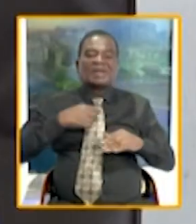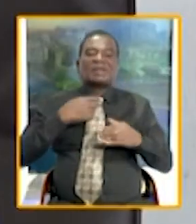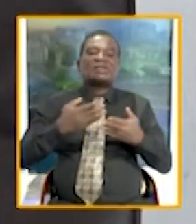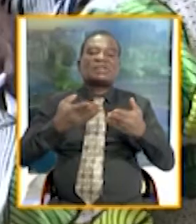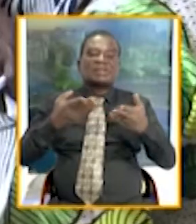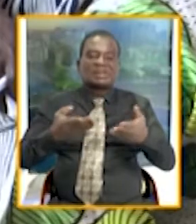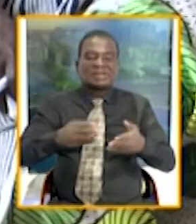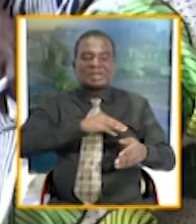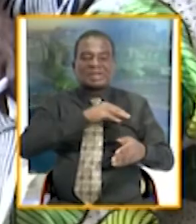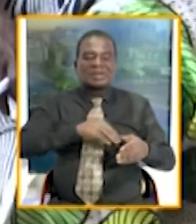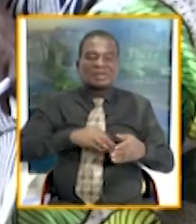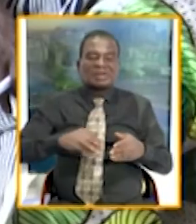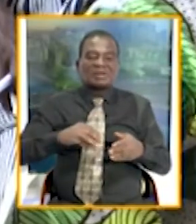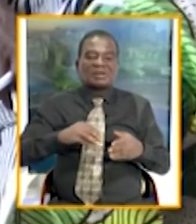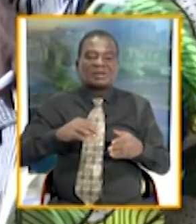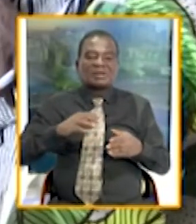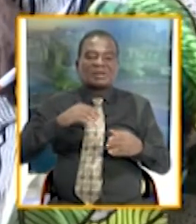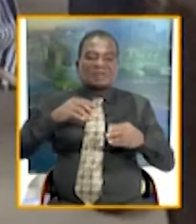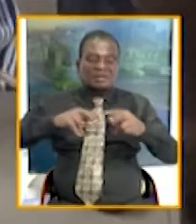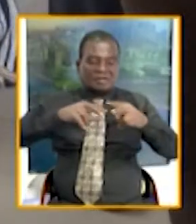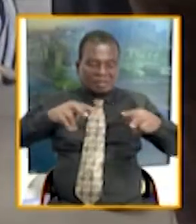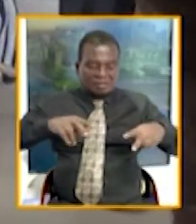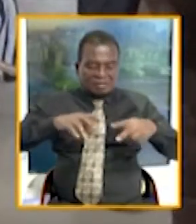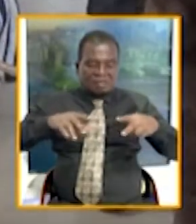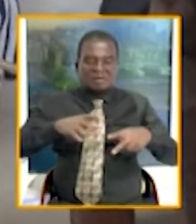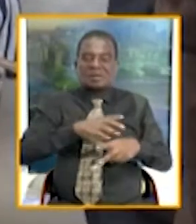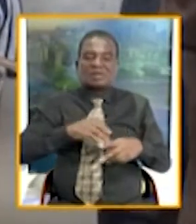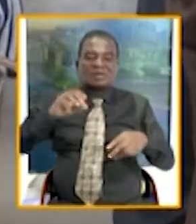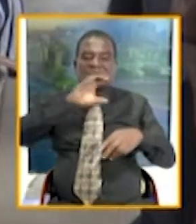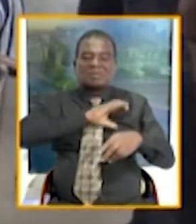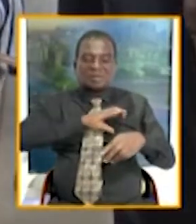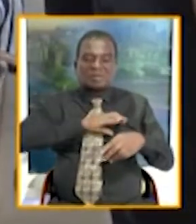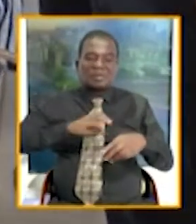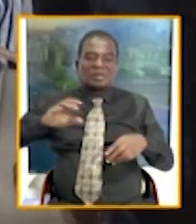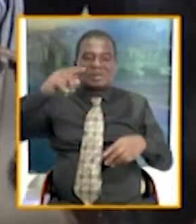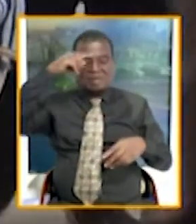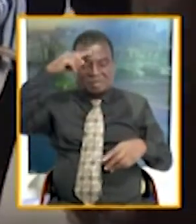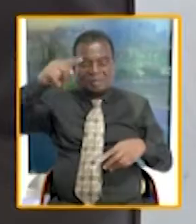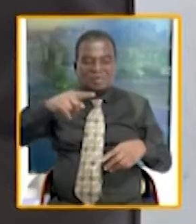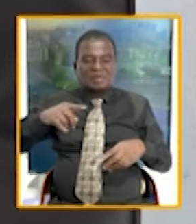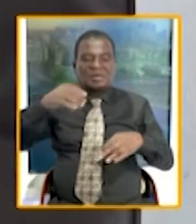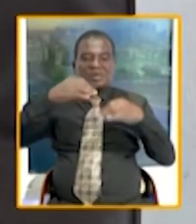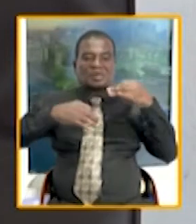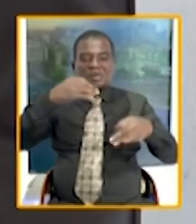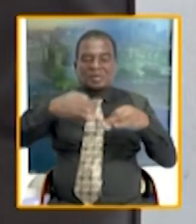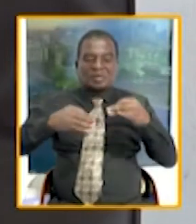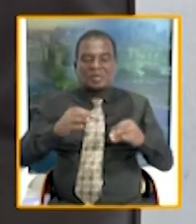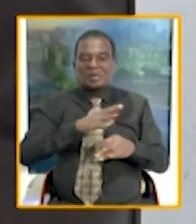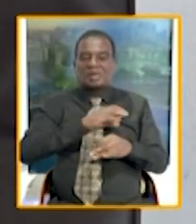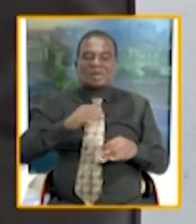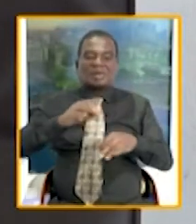sur pied d'une commission d'enquête constituée de la police, de la gendarmerie et des magistrats qui procéderait à des identifications